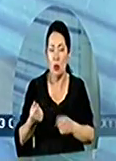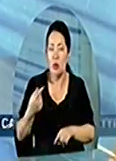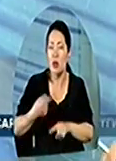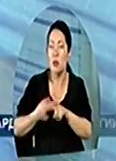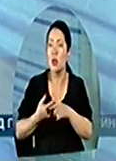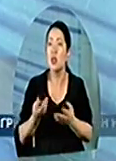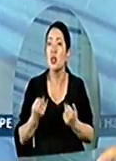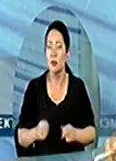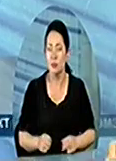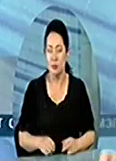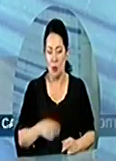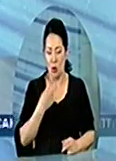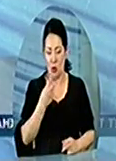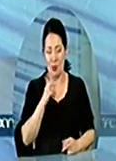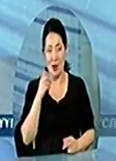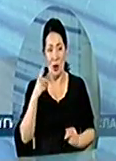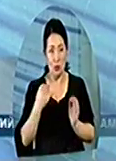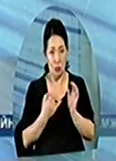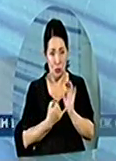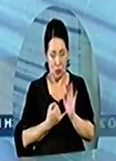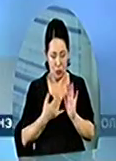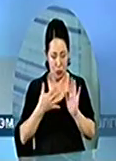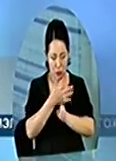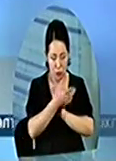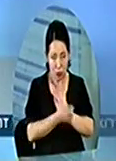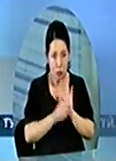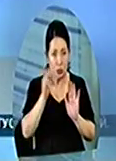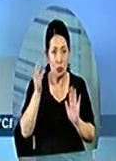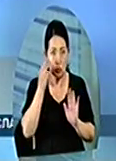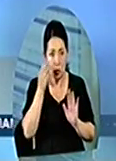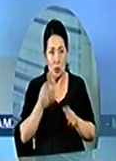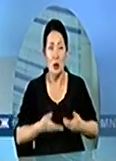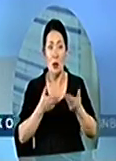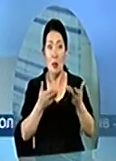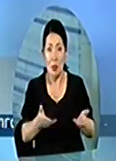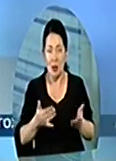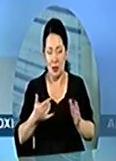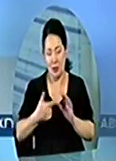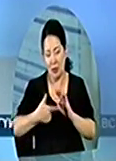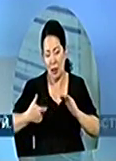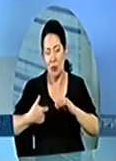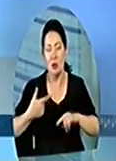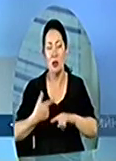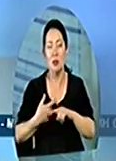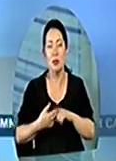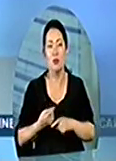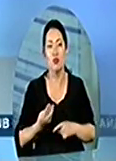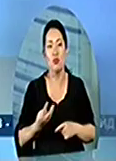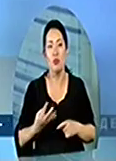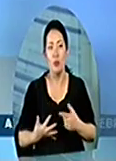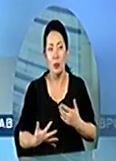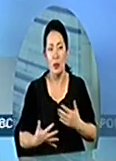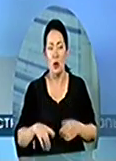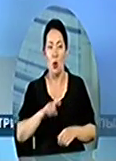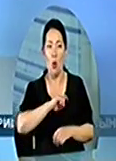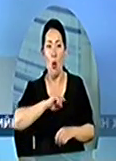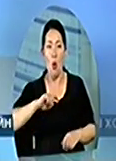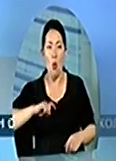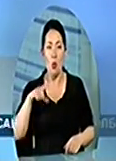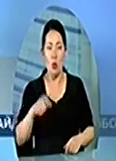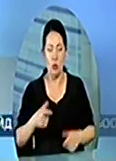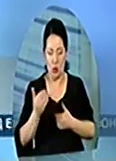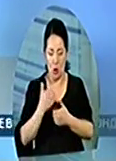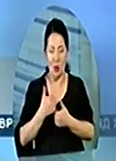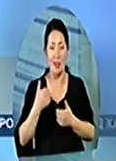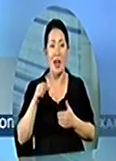Тэгэхээр 2016 оны төсвийн тодтголыг өргөн барихтай холбогдуулан хэд хэдийн татварыг бол нэмэхээр бол оруулж ирсэн байж байгаа. Засгийн газрын зүгээс хувь хүний орлогын албан